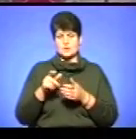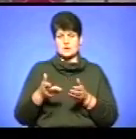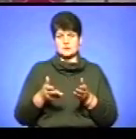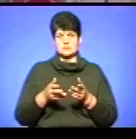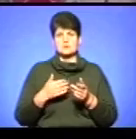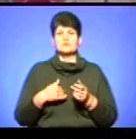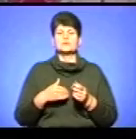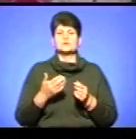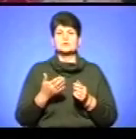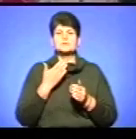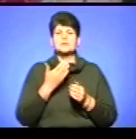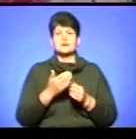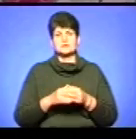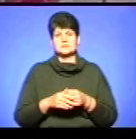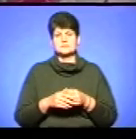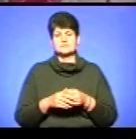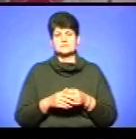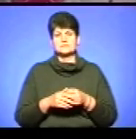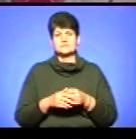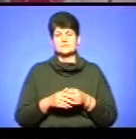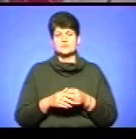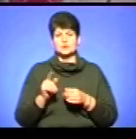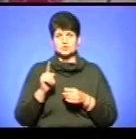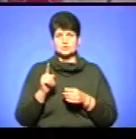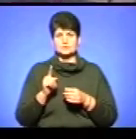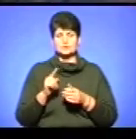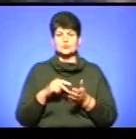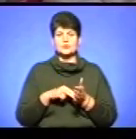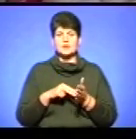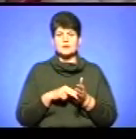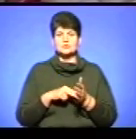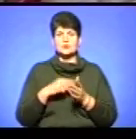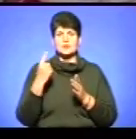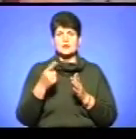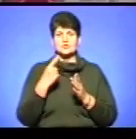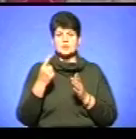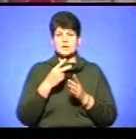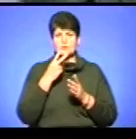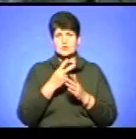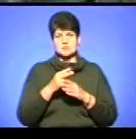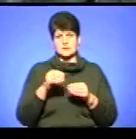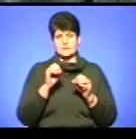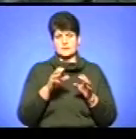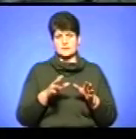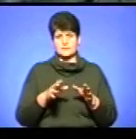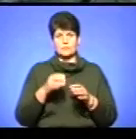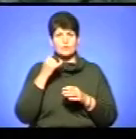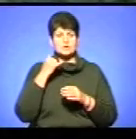що спитатися? А за чим стоять? Стоять, що ж таке показувати, показники. По